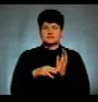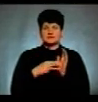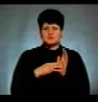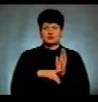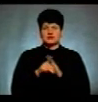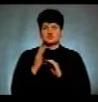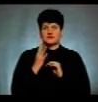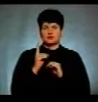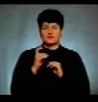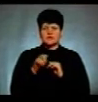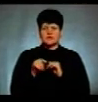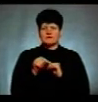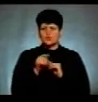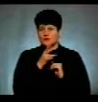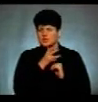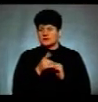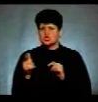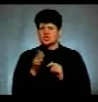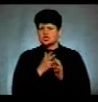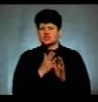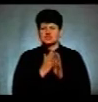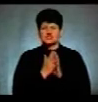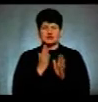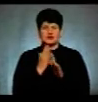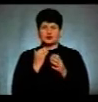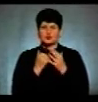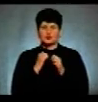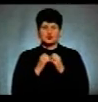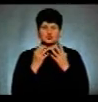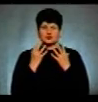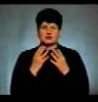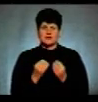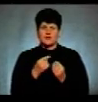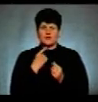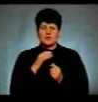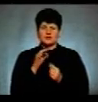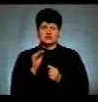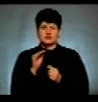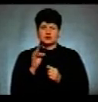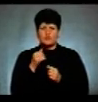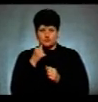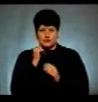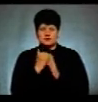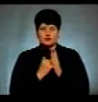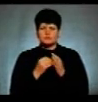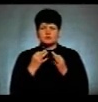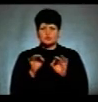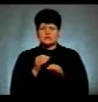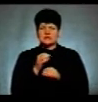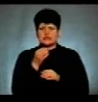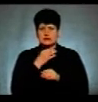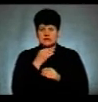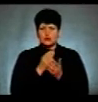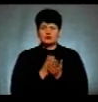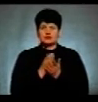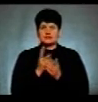4 квітня. Відтоді такі черги тут щодня, розповідає завідувач аптеки Ольга Жирука. Каже, вчора за програмою «Доступні ліки» обслужили